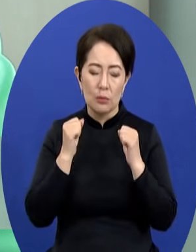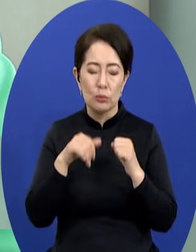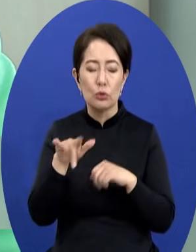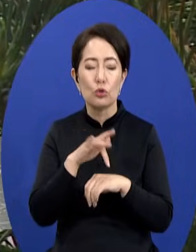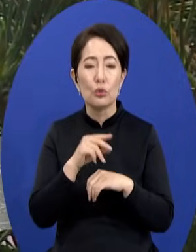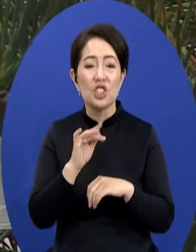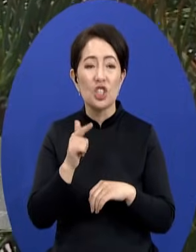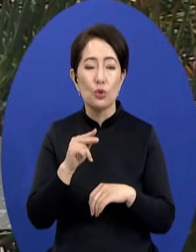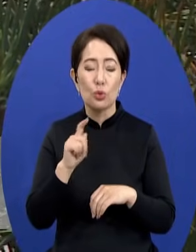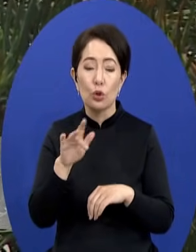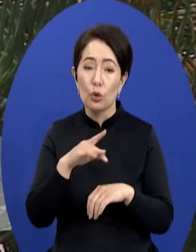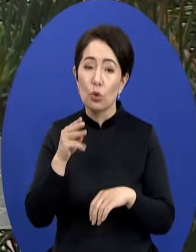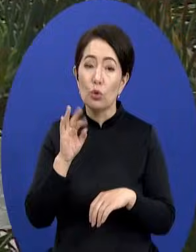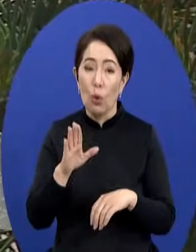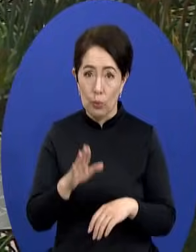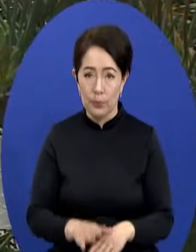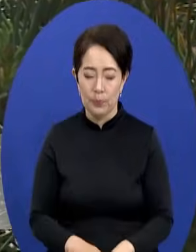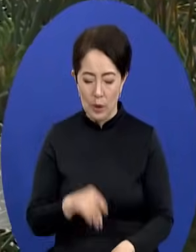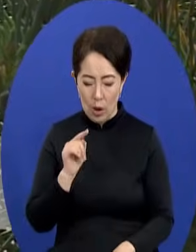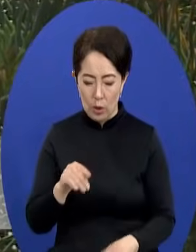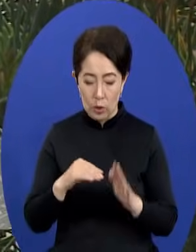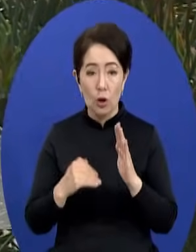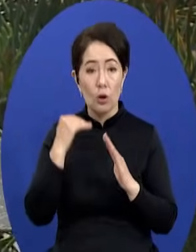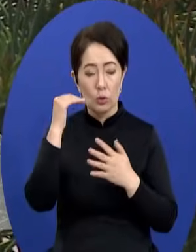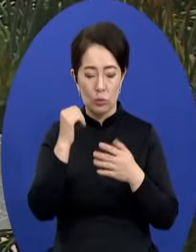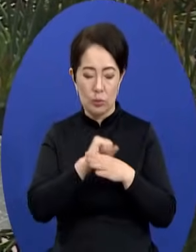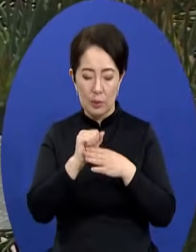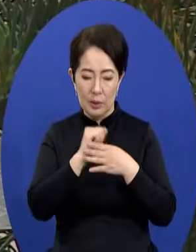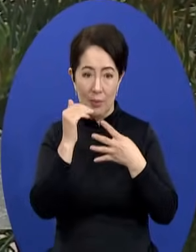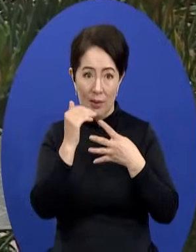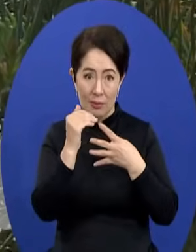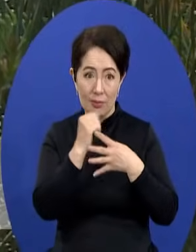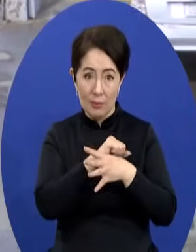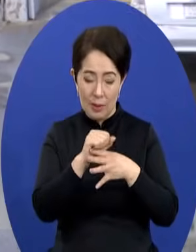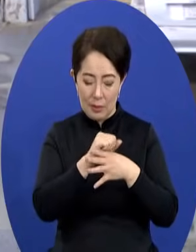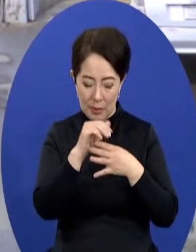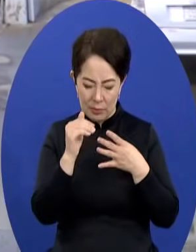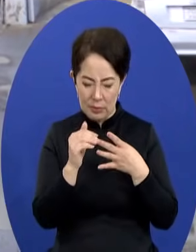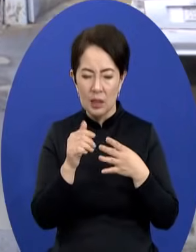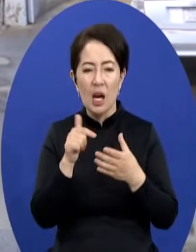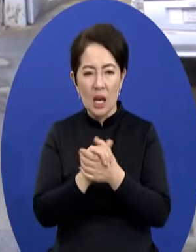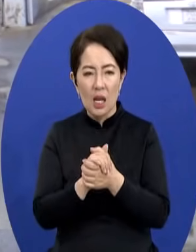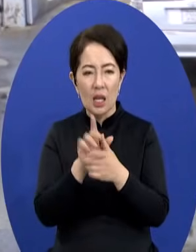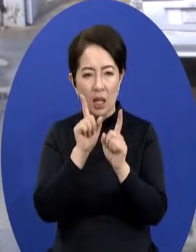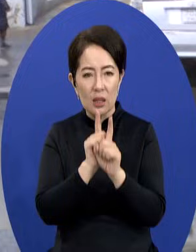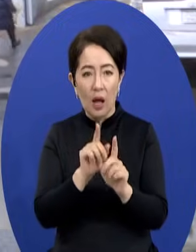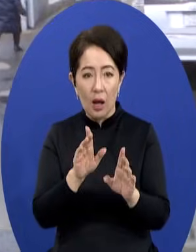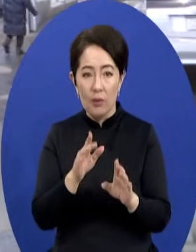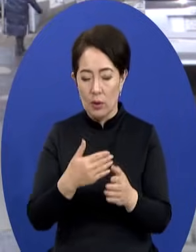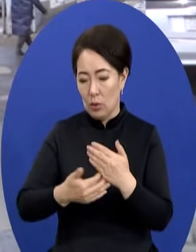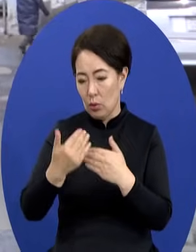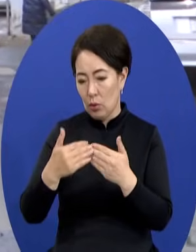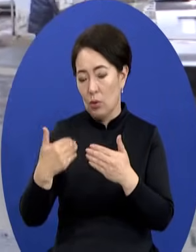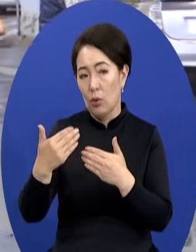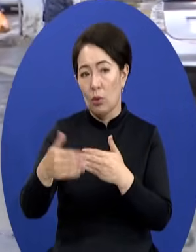гэсэн. Одоо мөрдөгдөж байгаа өндөржүүлсэн бэлэн байдлын зэрэг өөр төвшөнд шилжих хүртэл энэ гэрээ хүчинтэй хэрэгжих юм байна. Өнгөрсөн хугацаанд